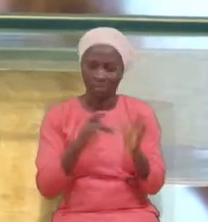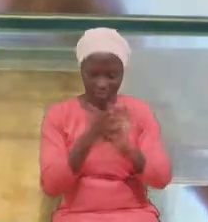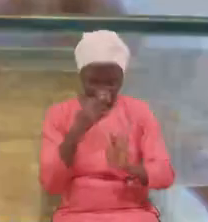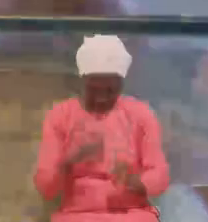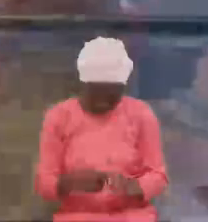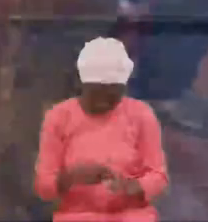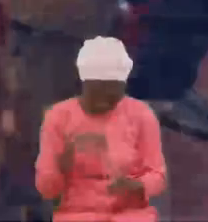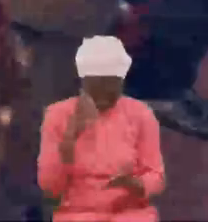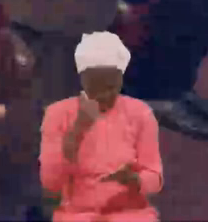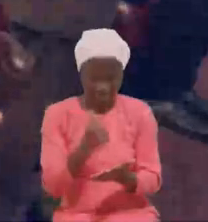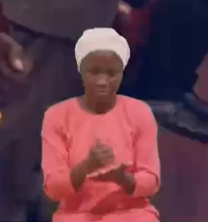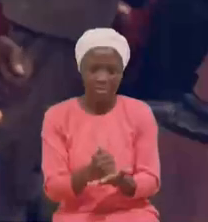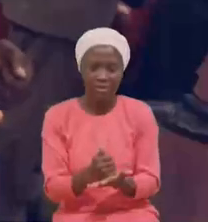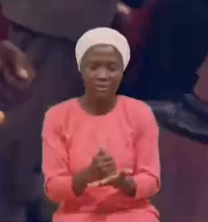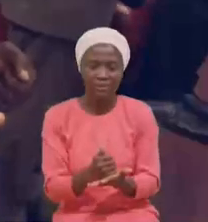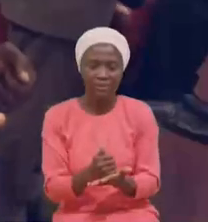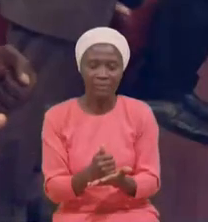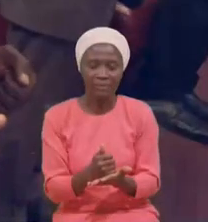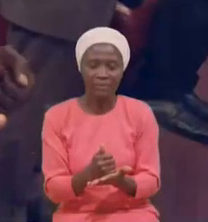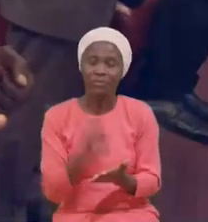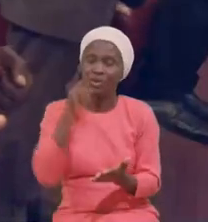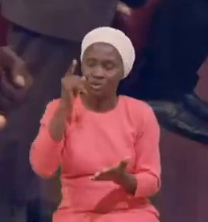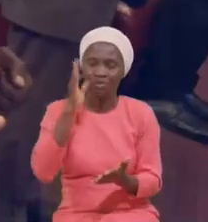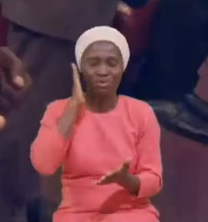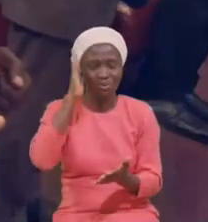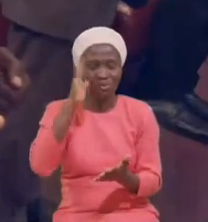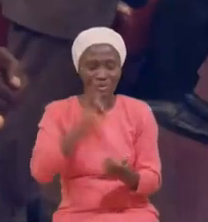ta puissance au nom de Jésus-Christ.